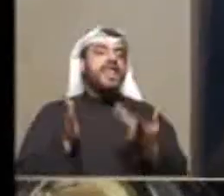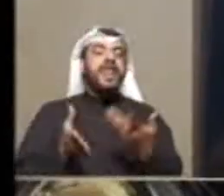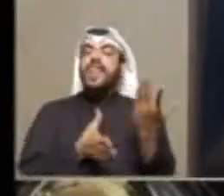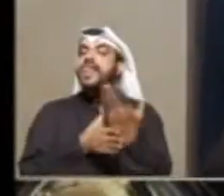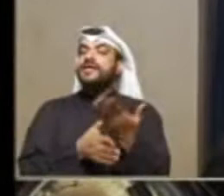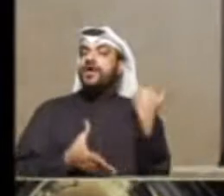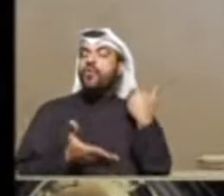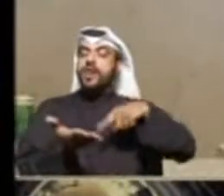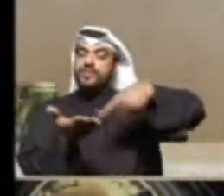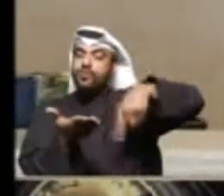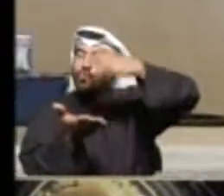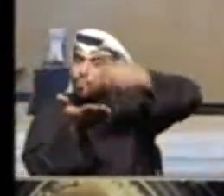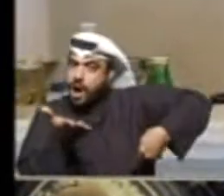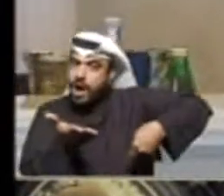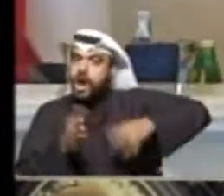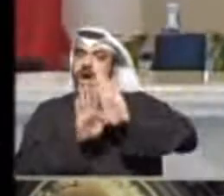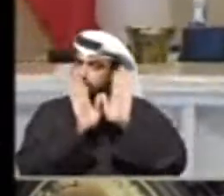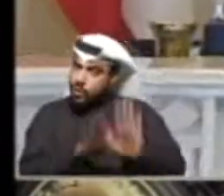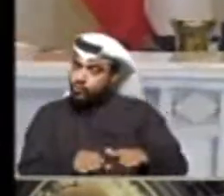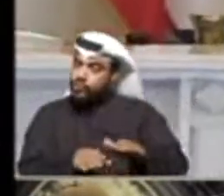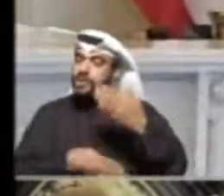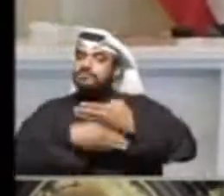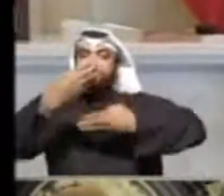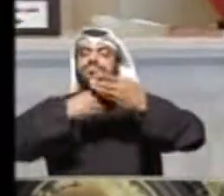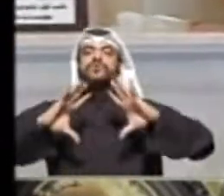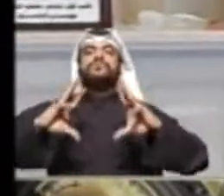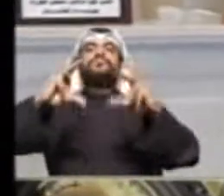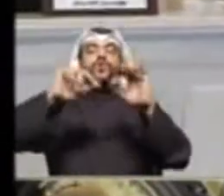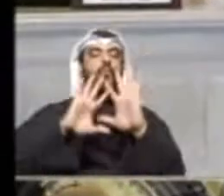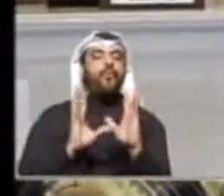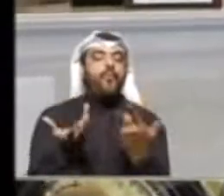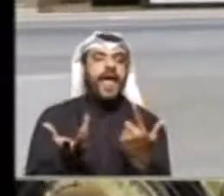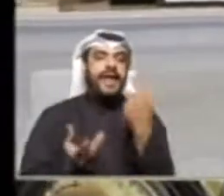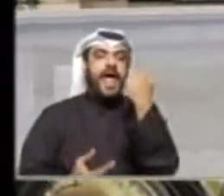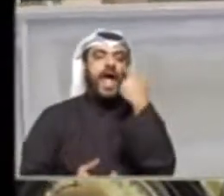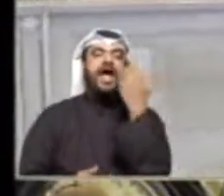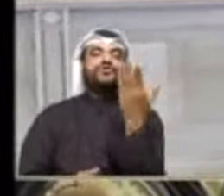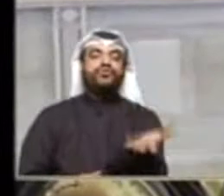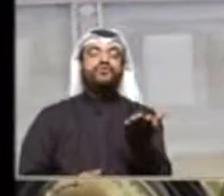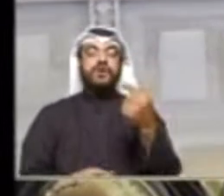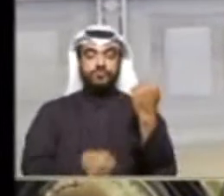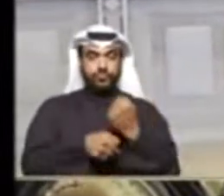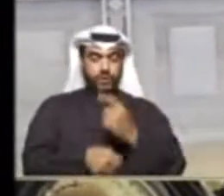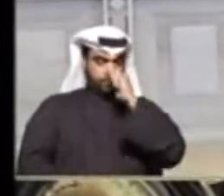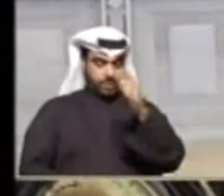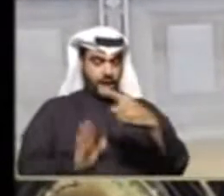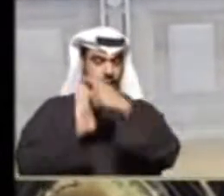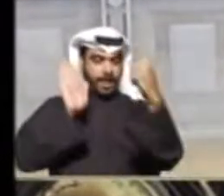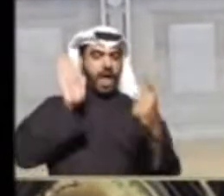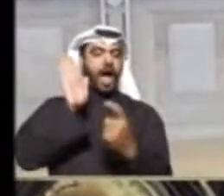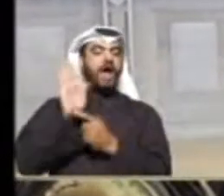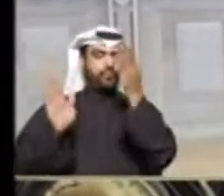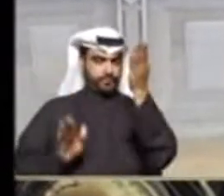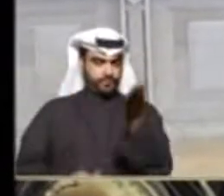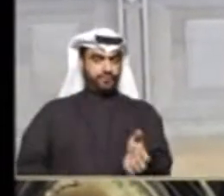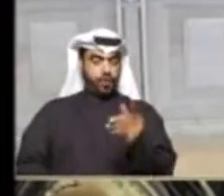العقد الخاص بها رغم صدور قرار بالترسية وتوافر الاعتمادات في حينه، مع اتخاذ الإجراءات القانونية اللازمة في